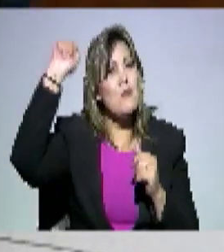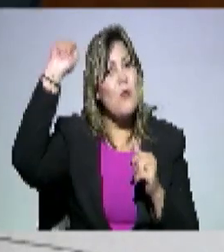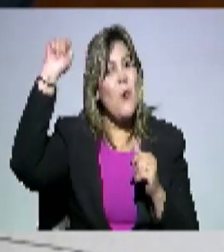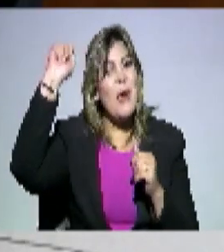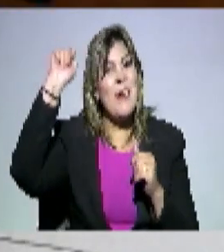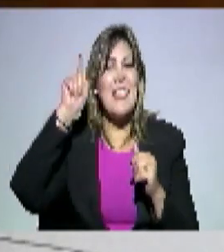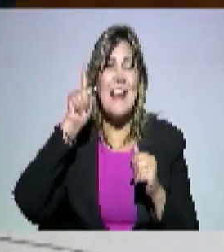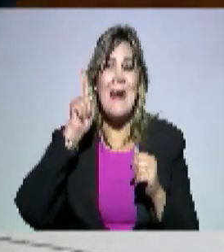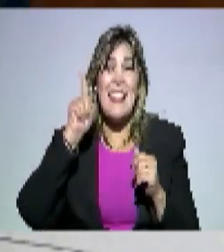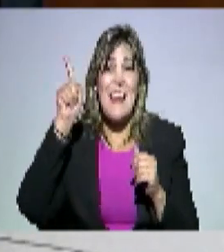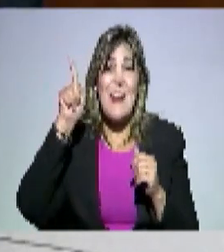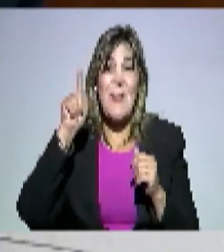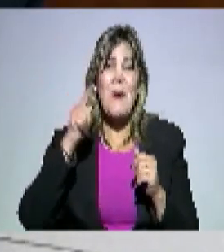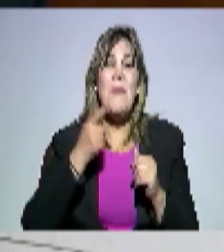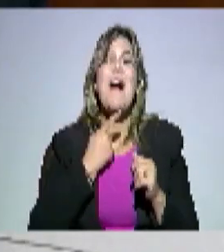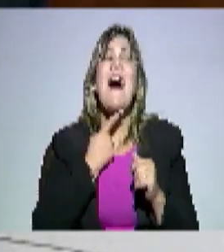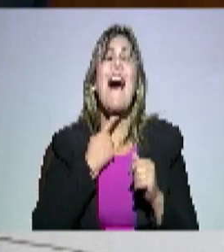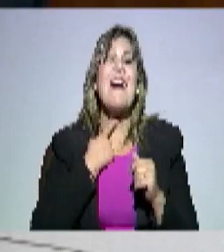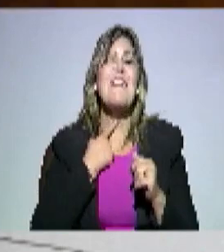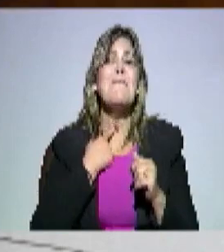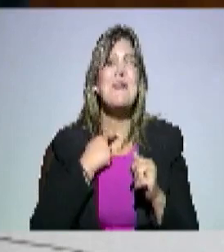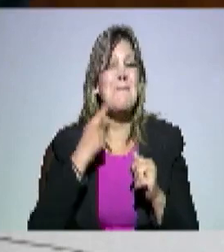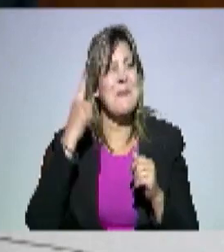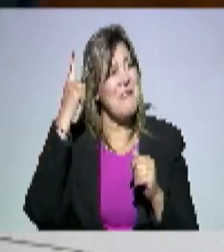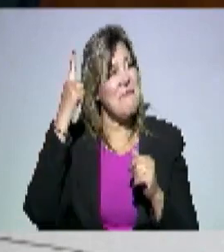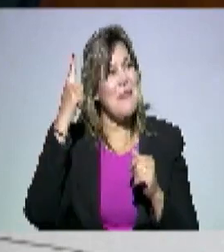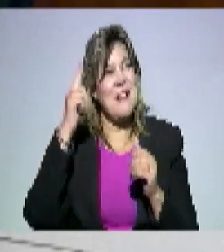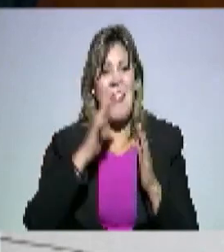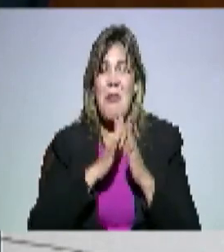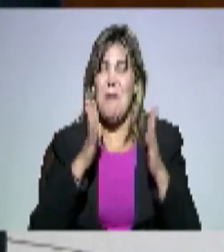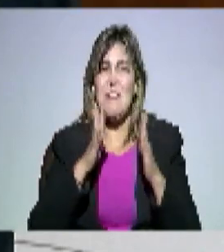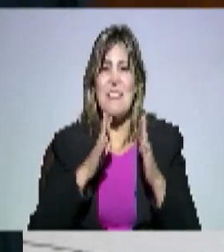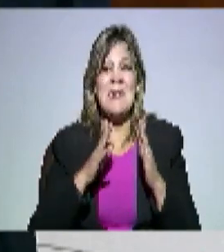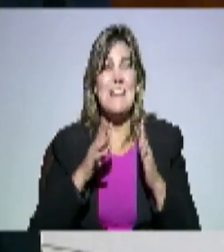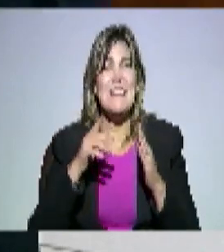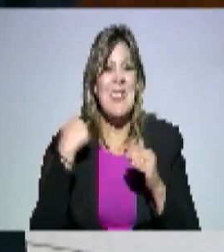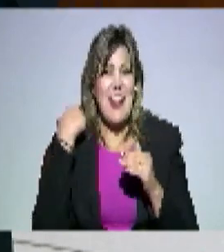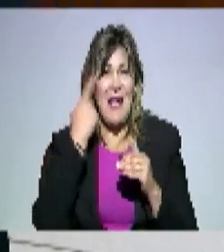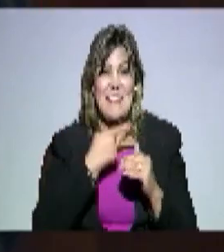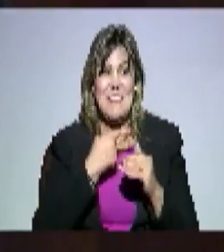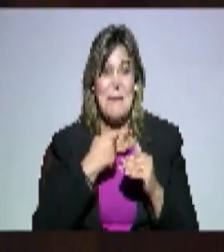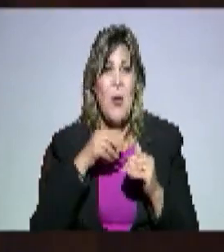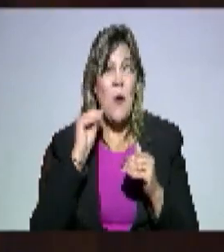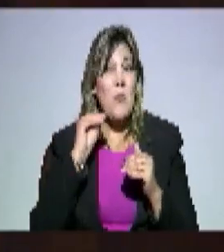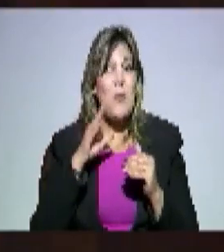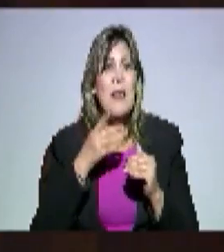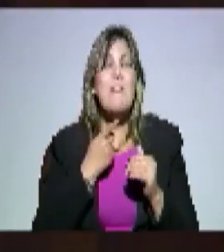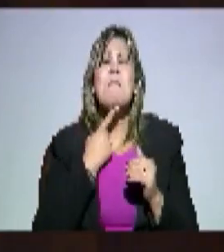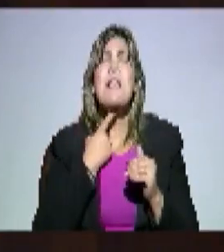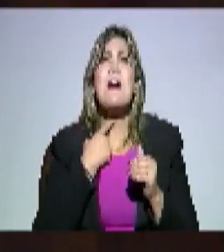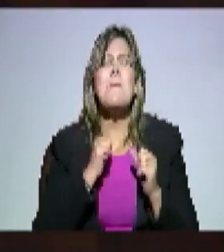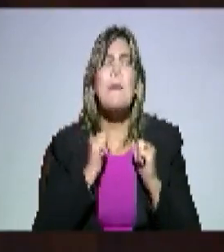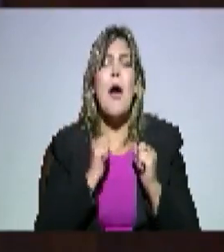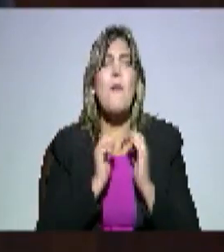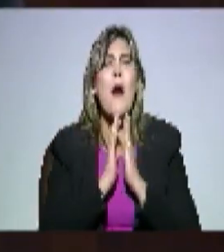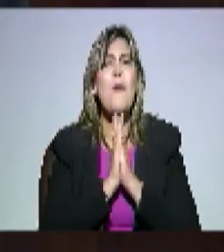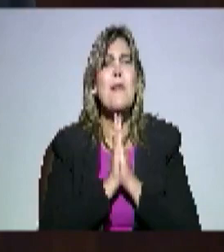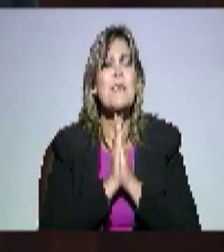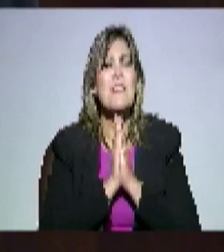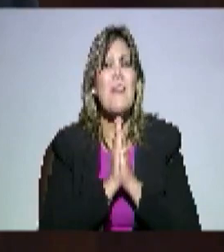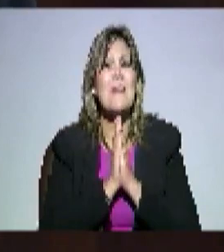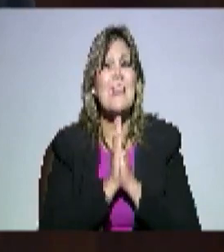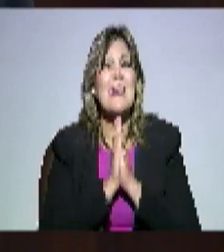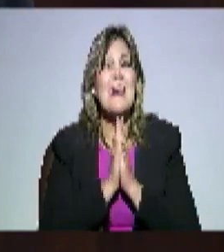الرجل الكامل حبيب مخلصنا الصالح القديس العظيم دوت يعمل ايه يحب الصلاه ومن كتر حبه في